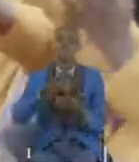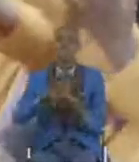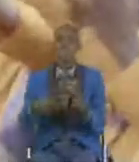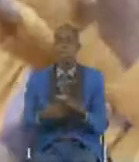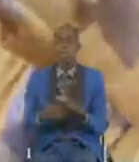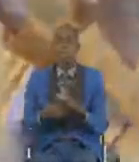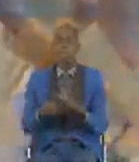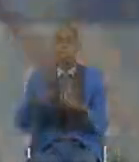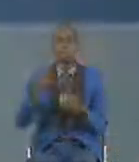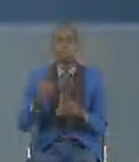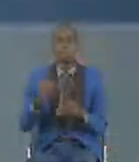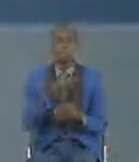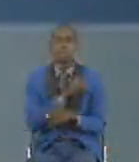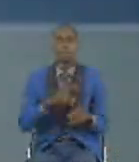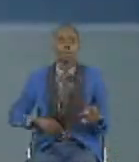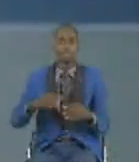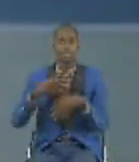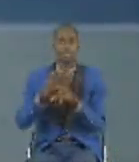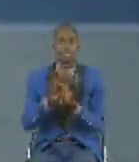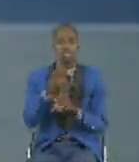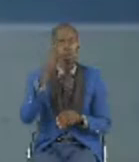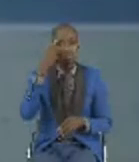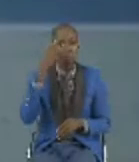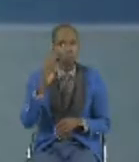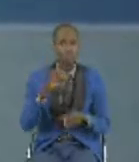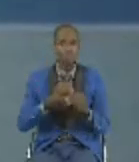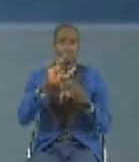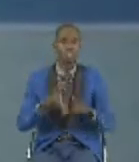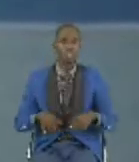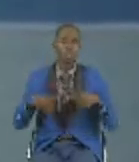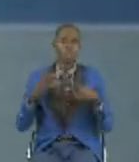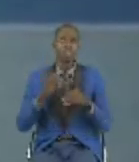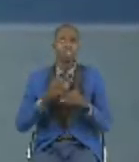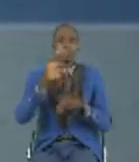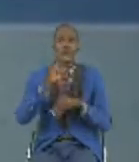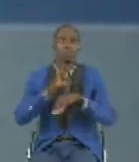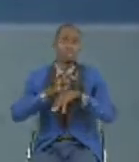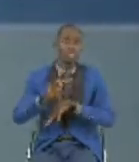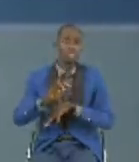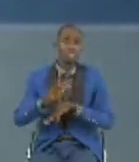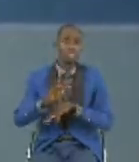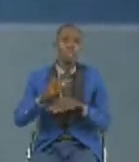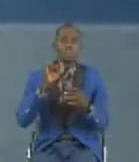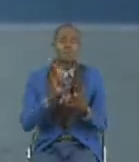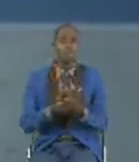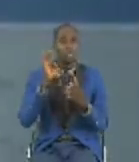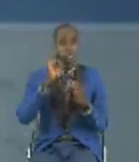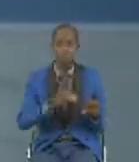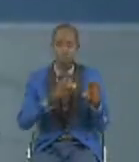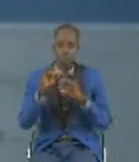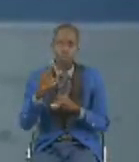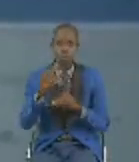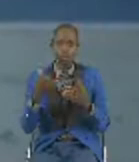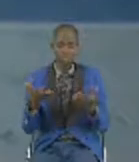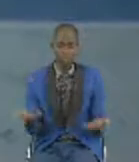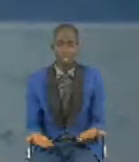L'objectif pour lequel Dieu t'a créé dans ta vie, dans ton ministère, et t'a mis ici,